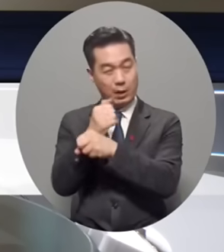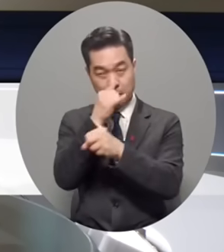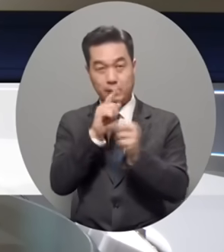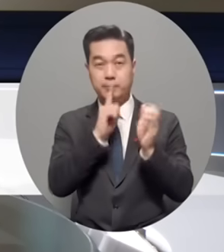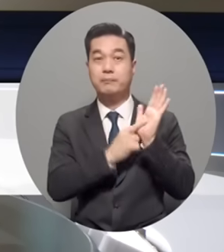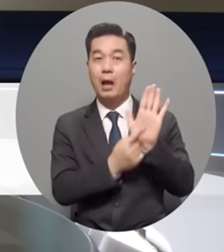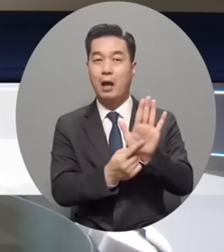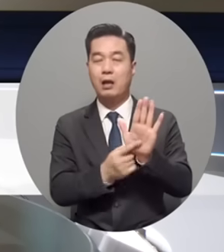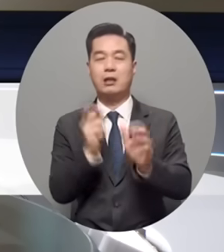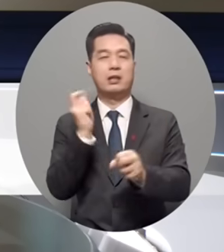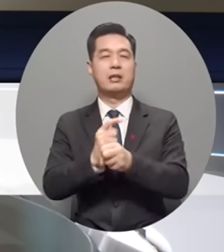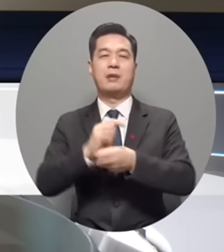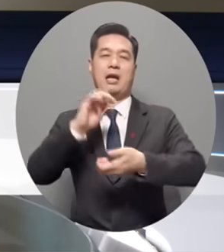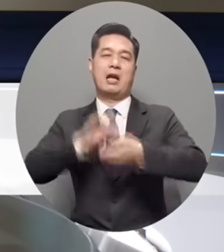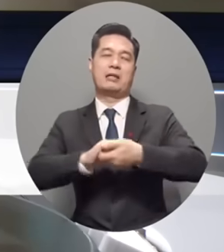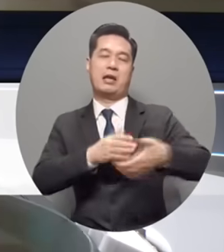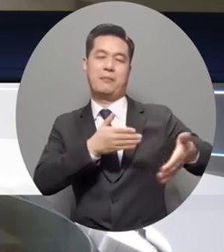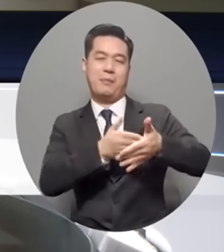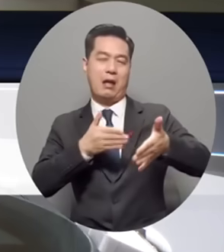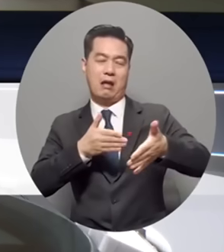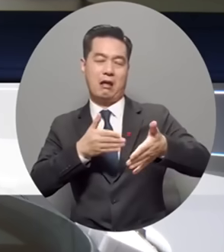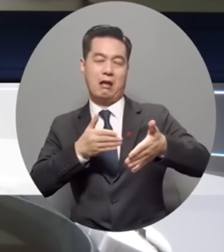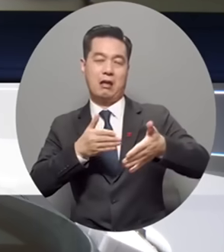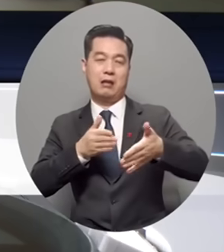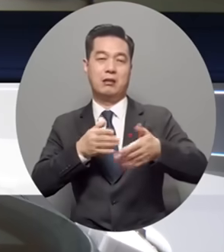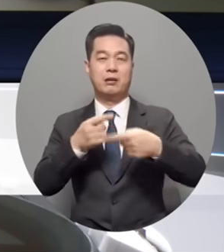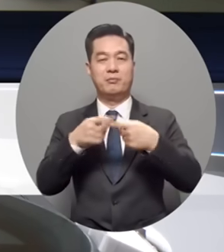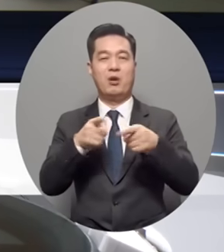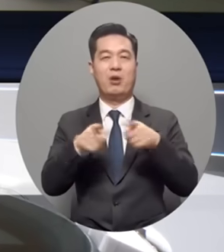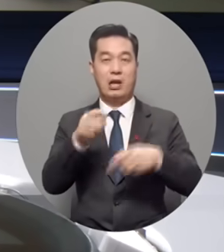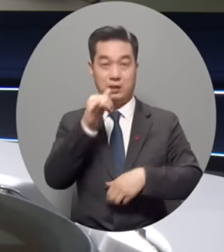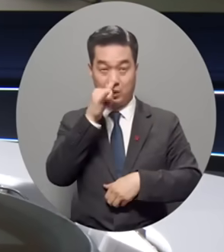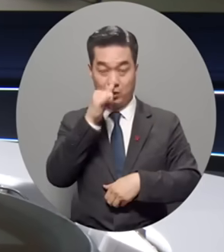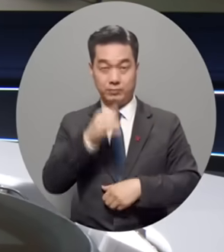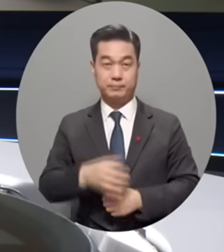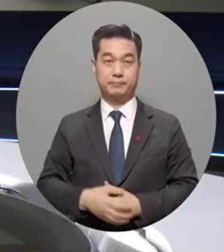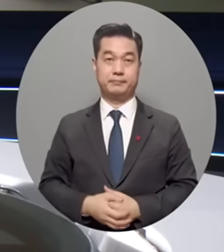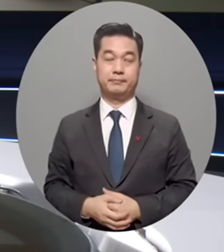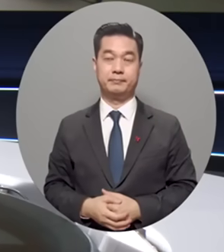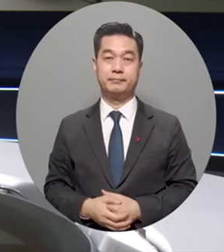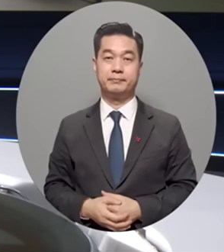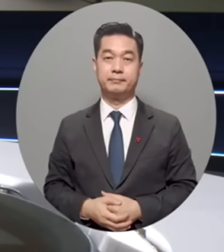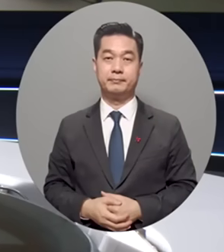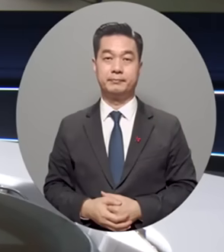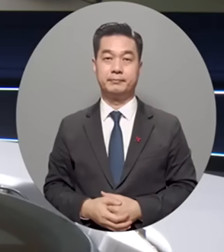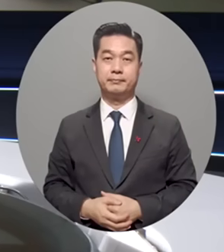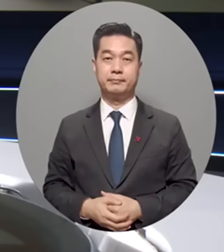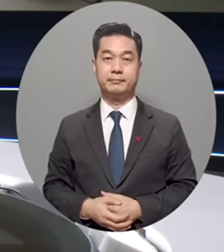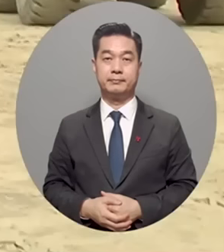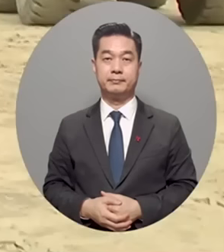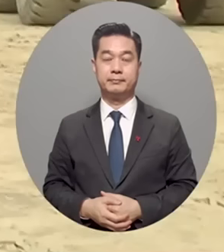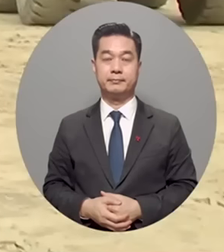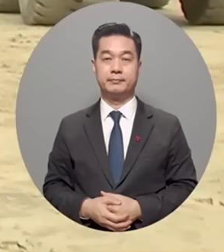이미 한계에 도달했다는 시장의 평가가 나오고 있습니다. 문다영 기자가 취재했습니다.